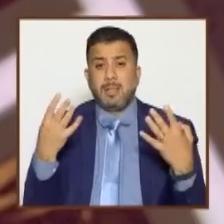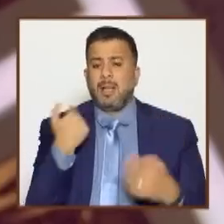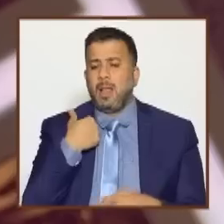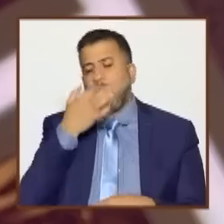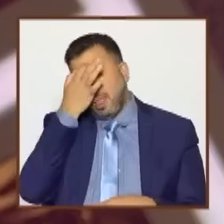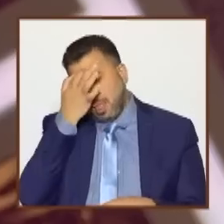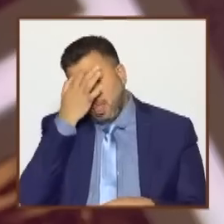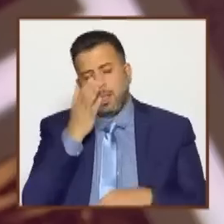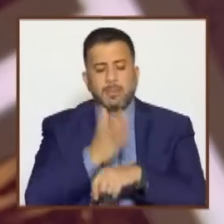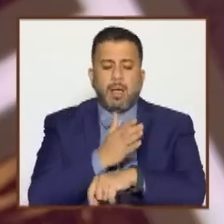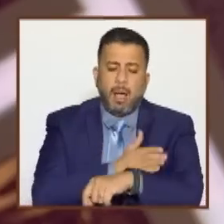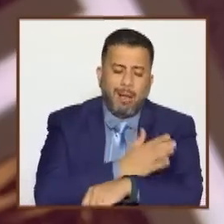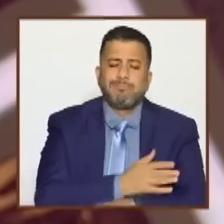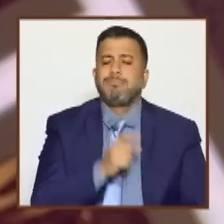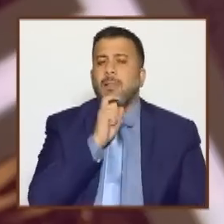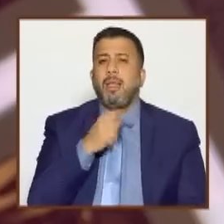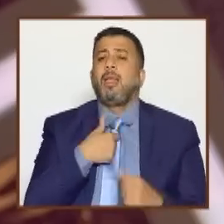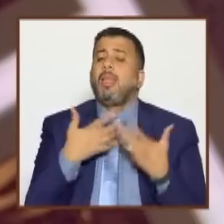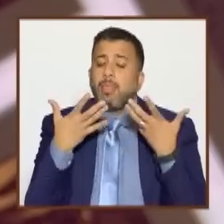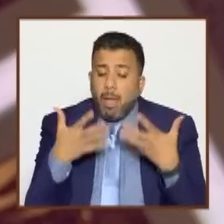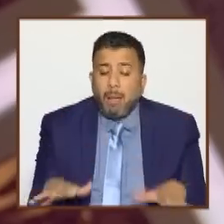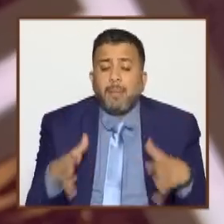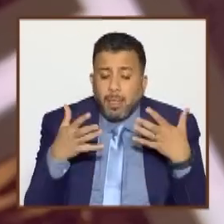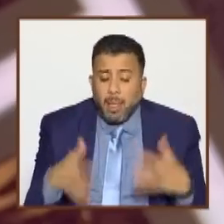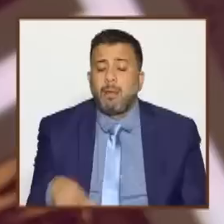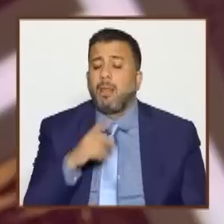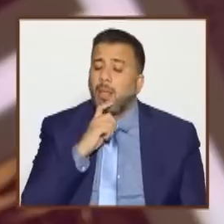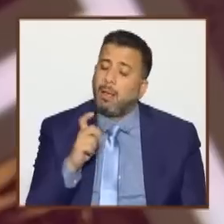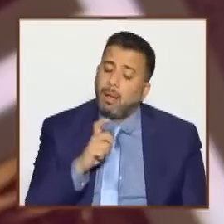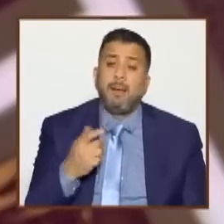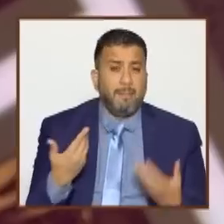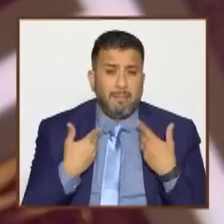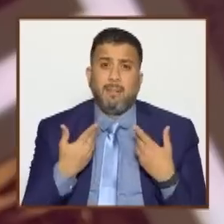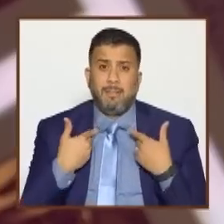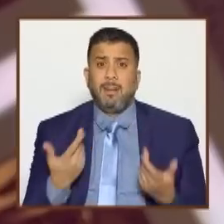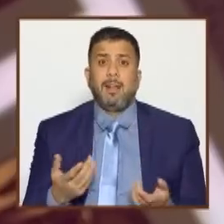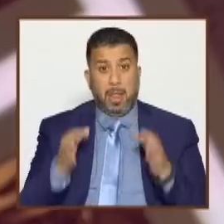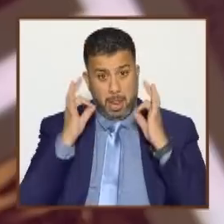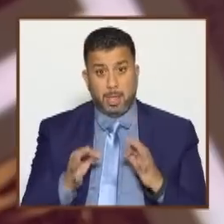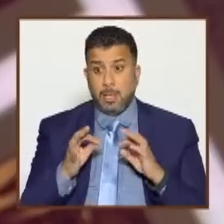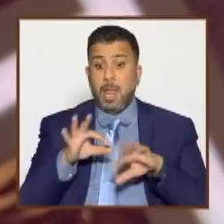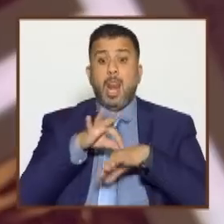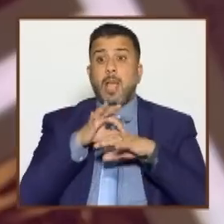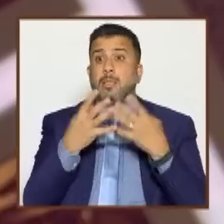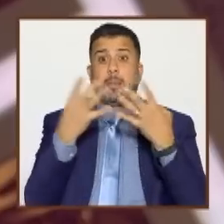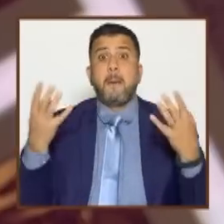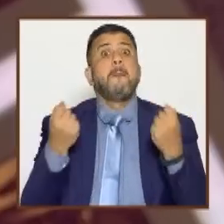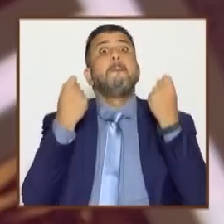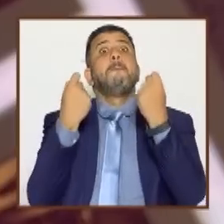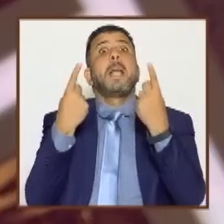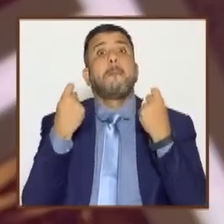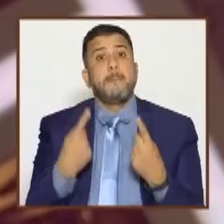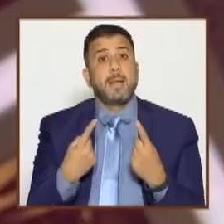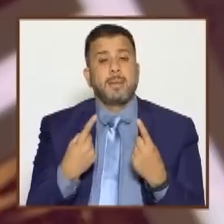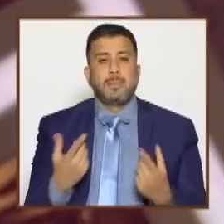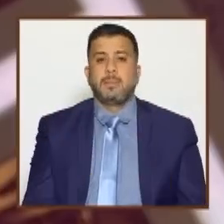الإعياء والتعب ويظهر علينا الإرهاق، ليست القضية قضية والله لازم أنني أكون أمام الناس 100%.